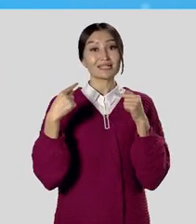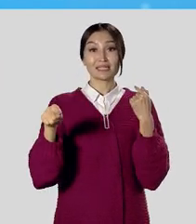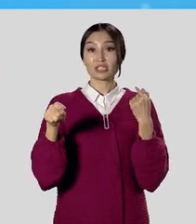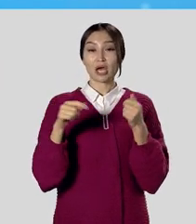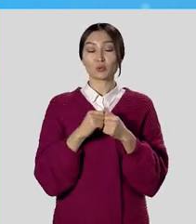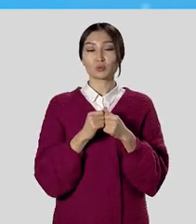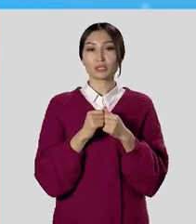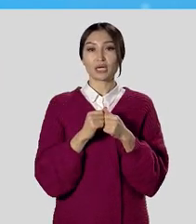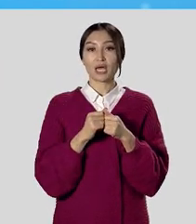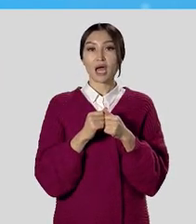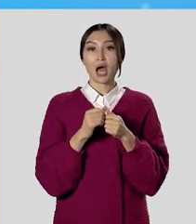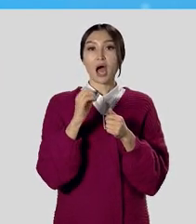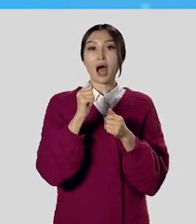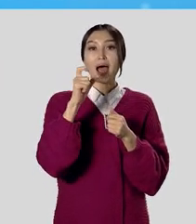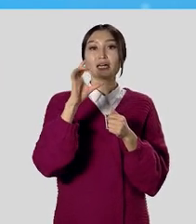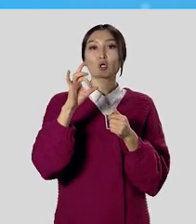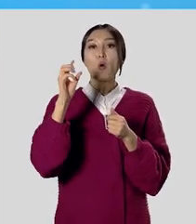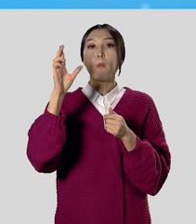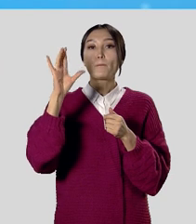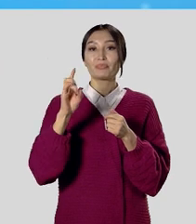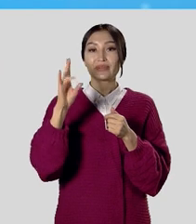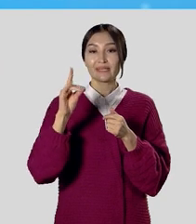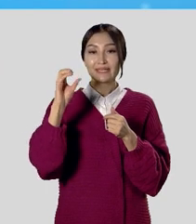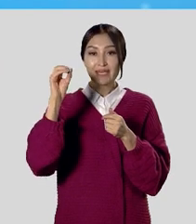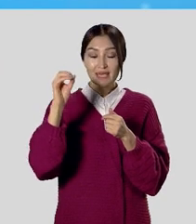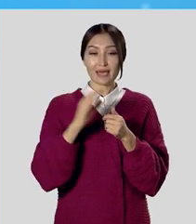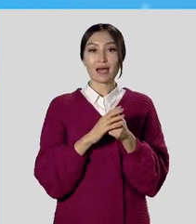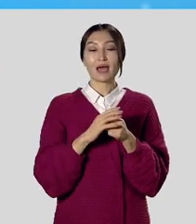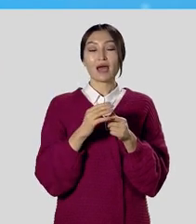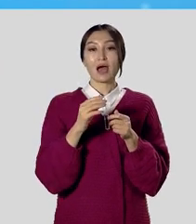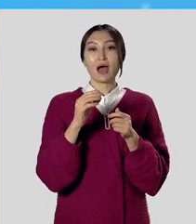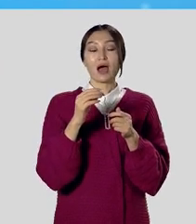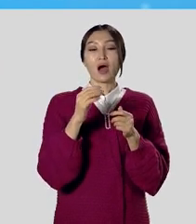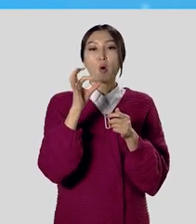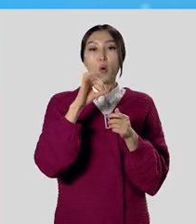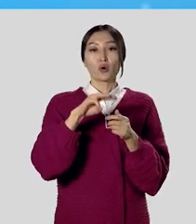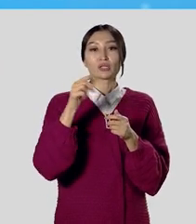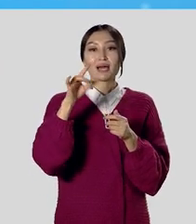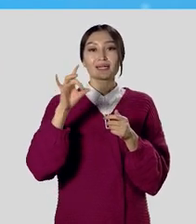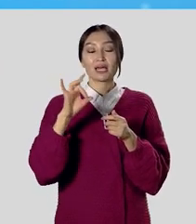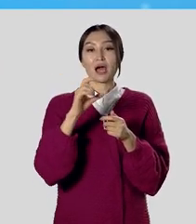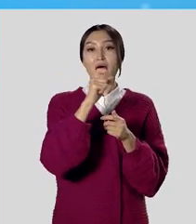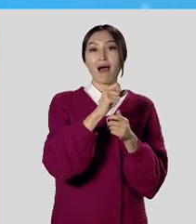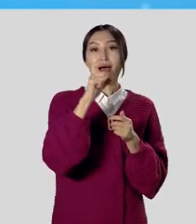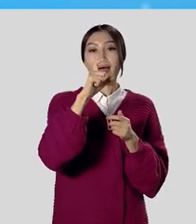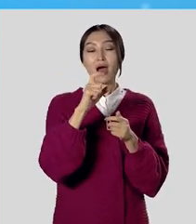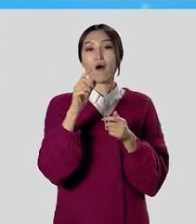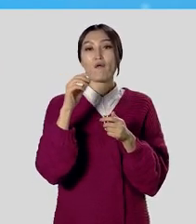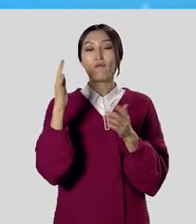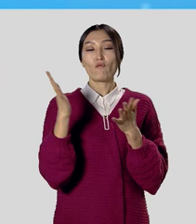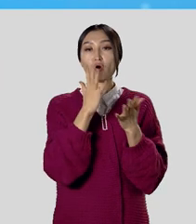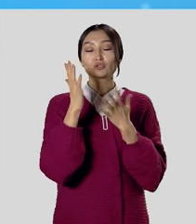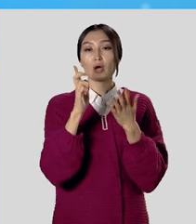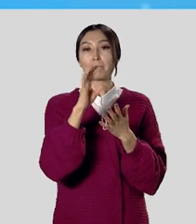различаются. Аэробным организмом или аэробом от греческого «аэр» – воздух и «биос»